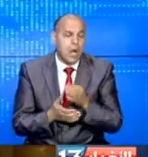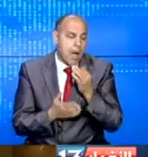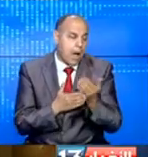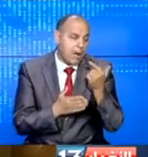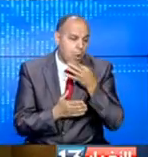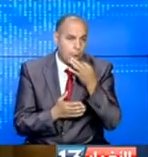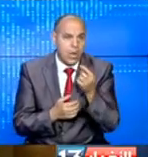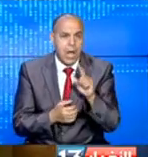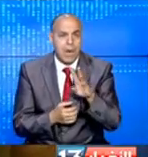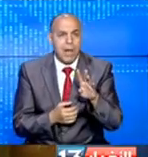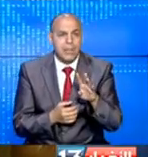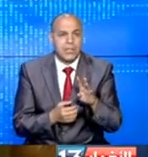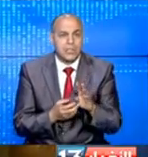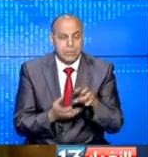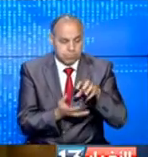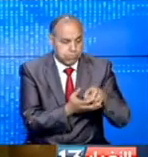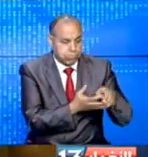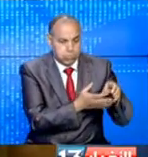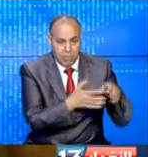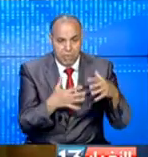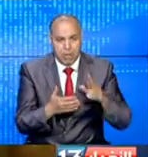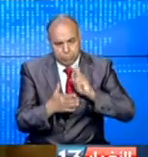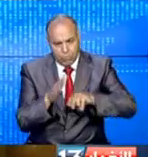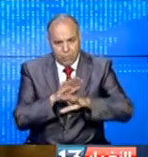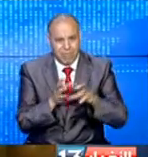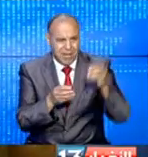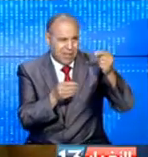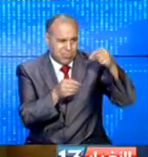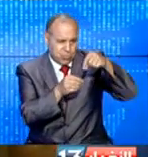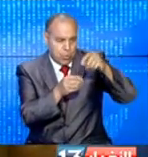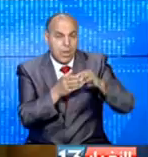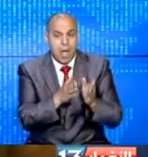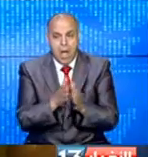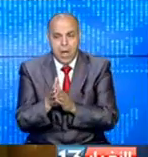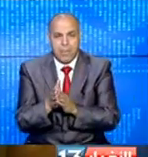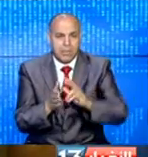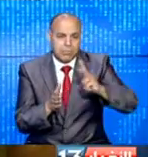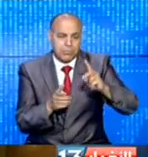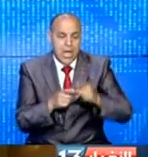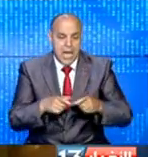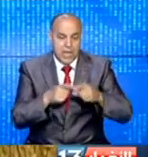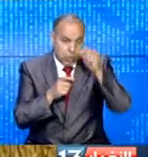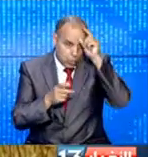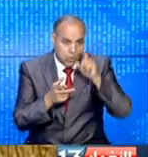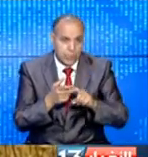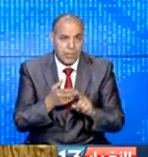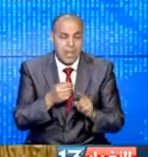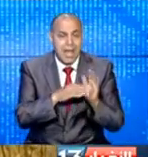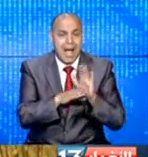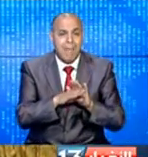الاخرى كما اربعطاش مركز تجميع ويبقى اللجنه الوطنيه